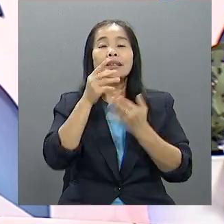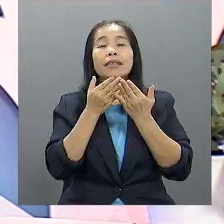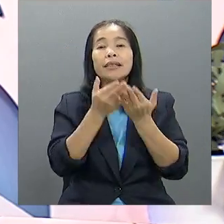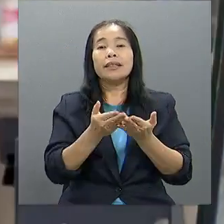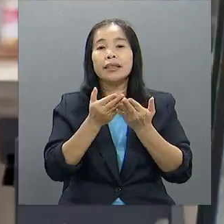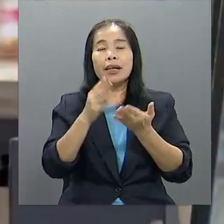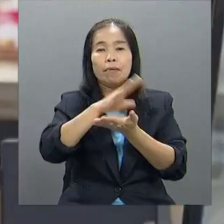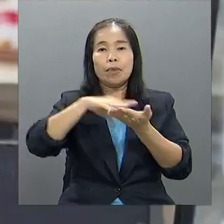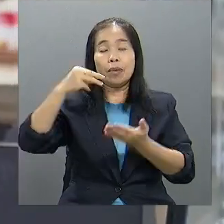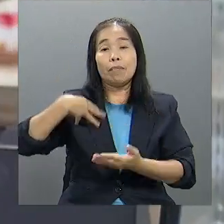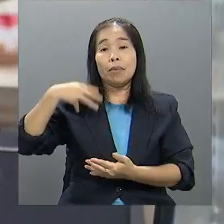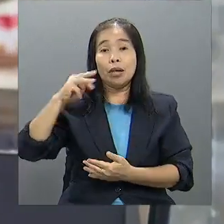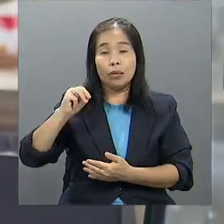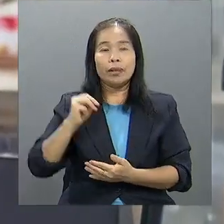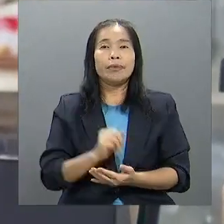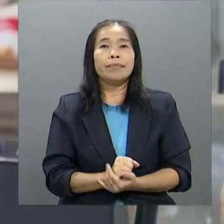ยค่ะ